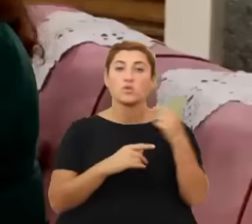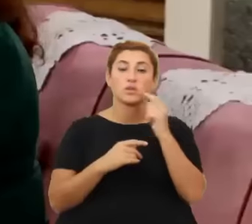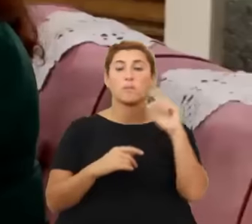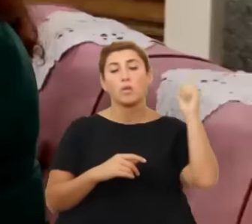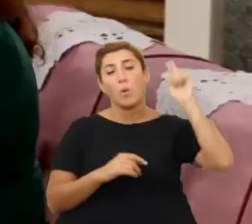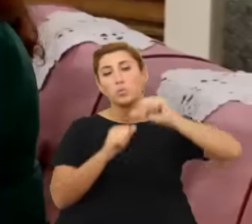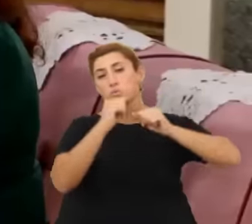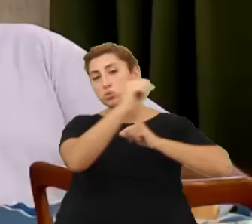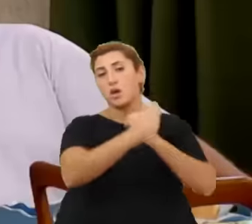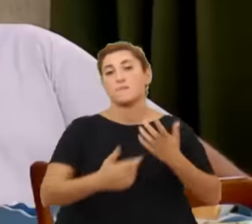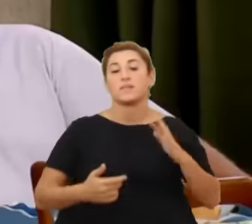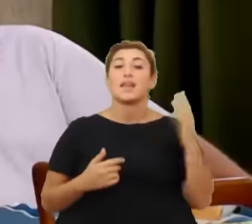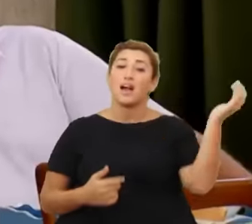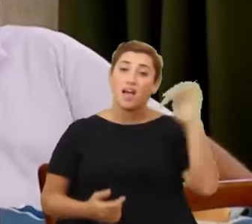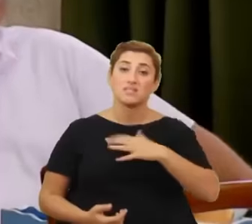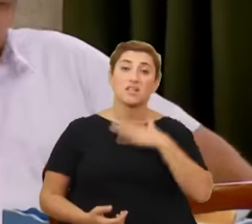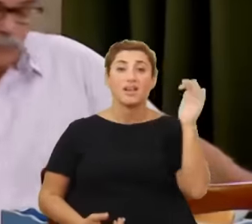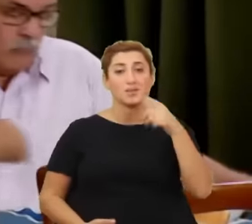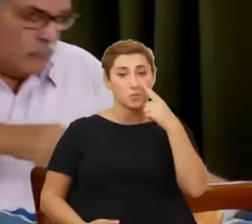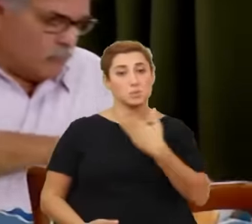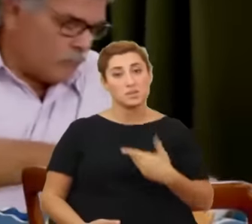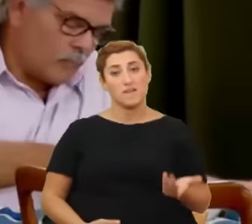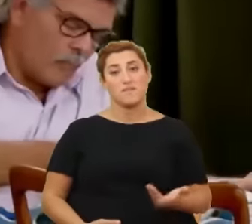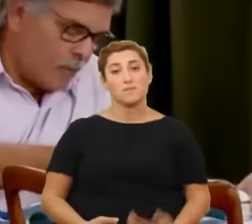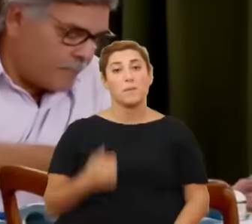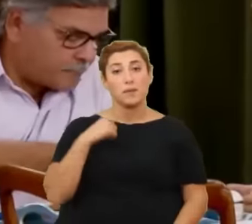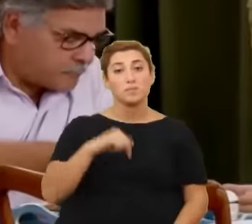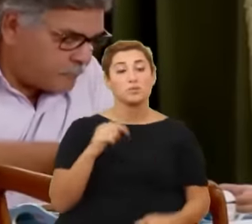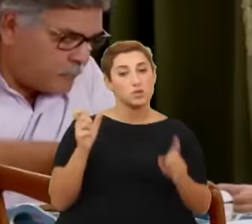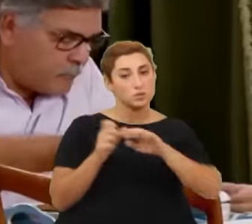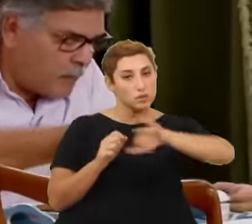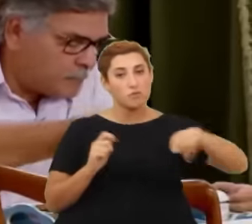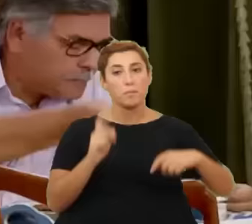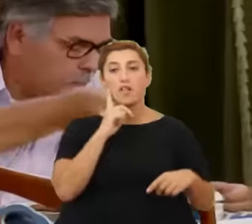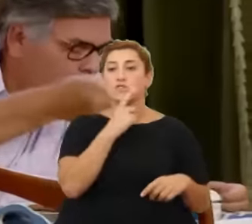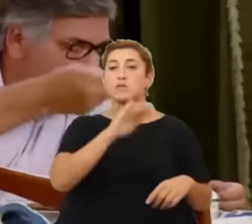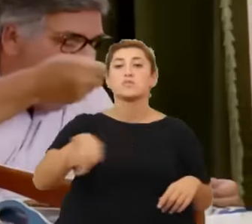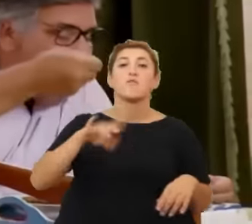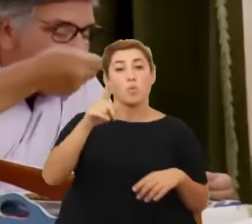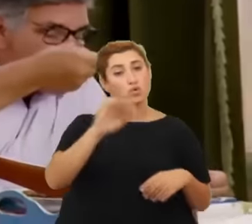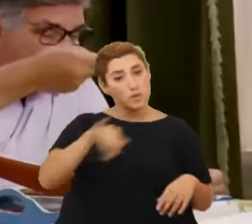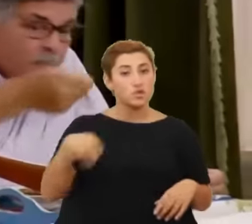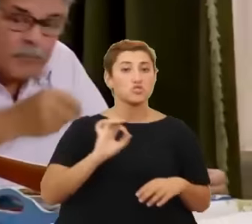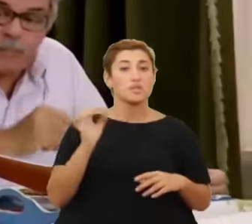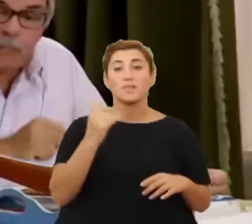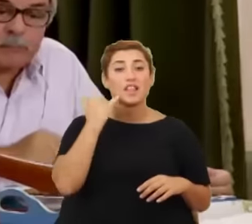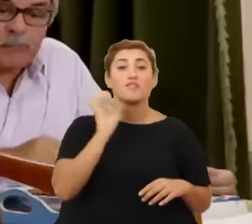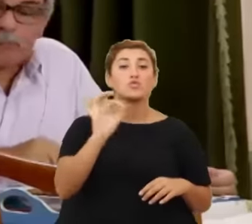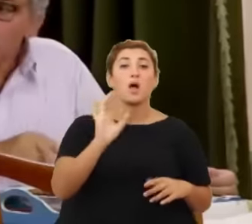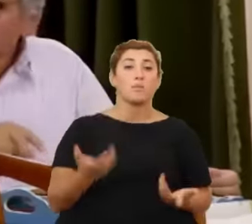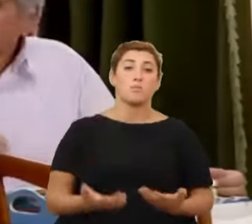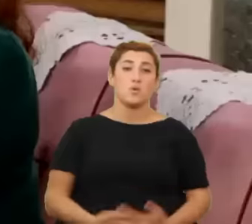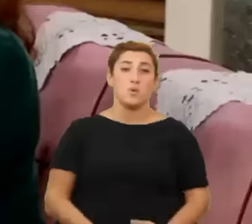ta oralarda? Ya gelsin hala, gelsin gözünü seveyim ya. Beni burada savunsun ya. Eniştem savunmuyor, o savunacak tabii ya. Niye çalmıyorsun sen